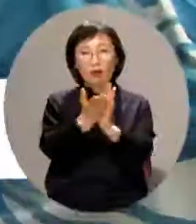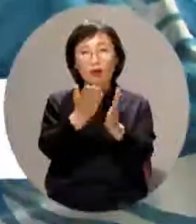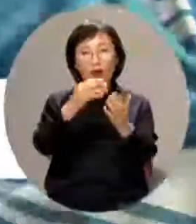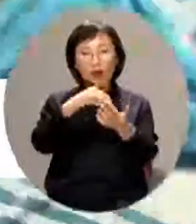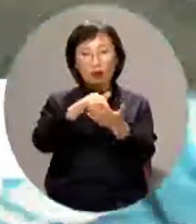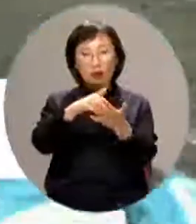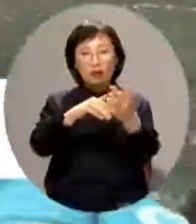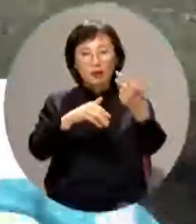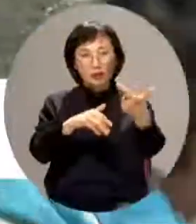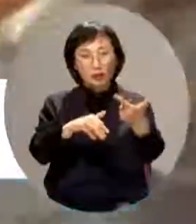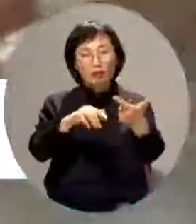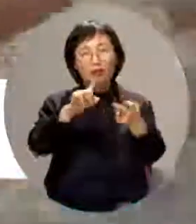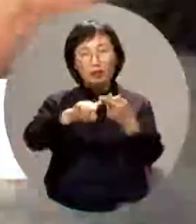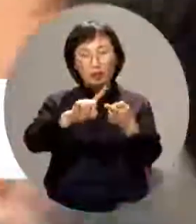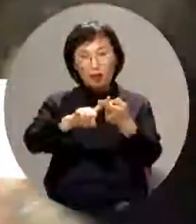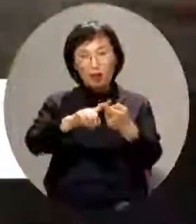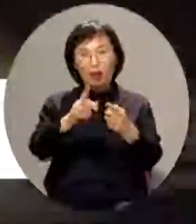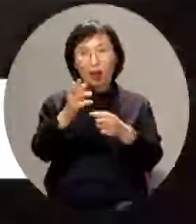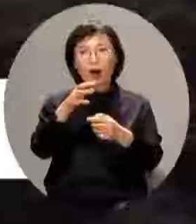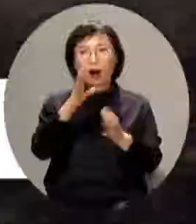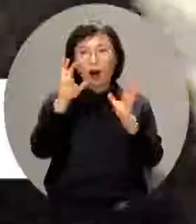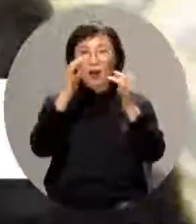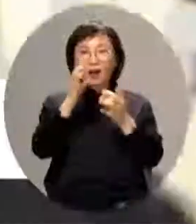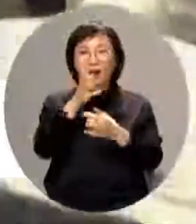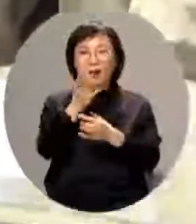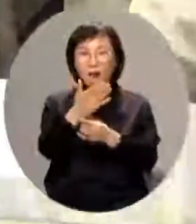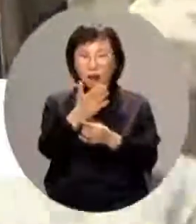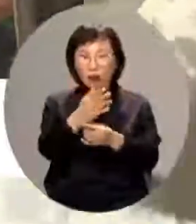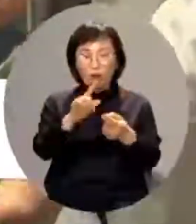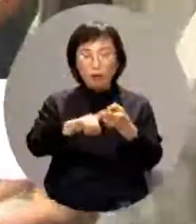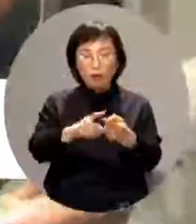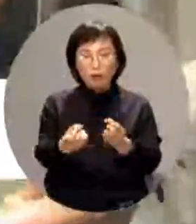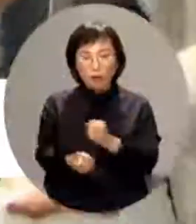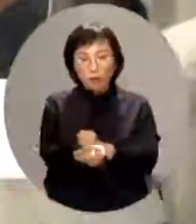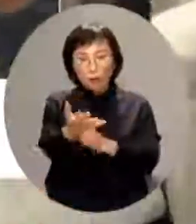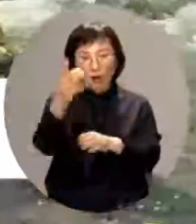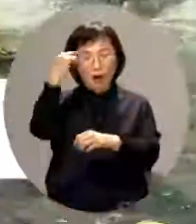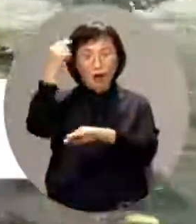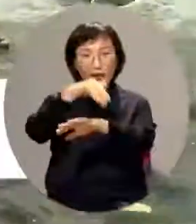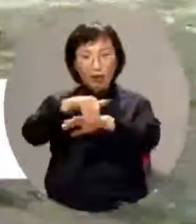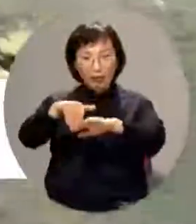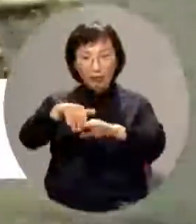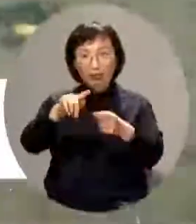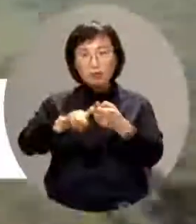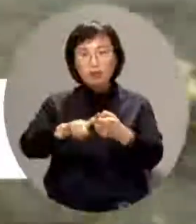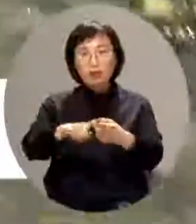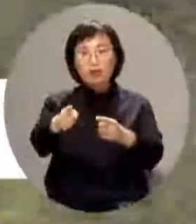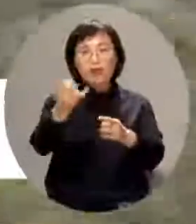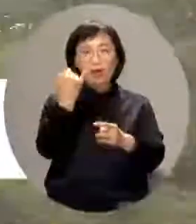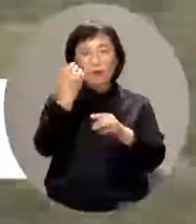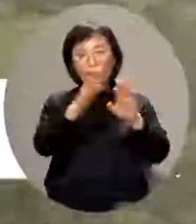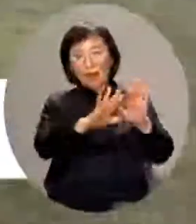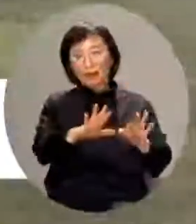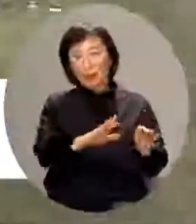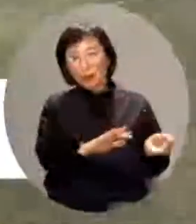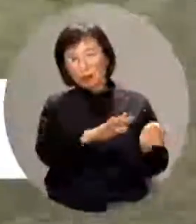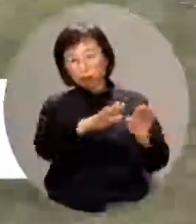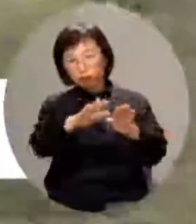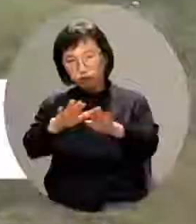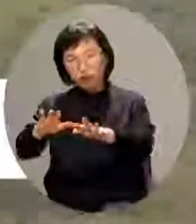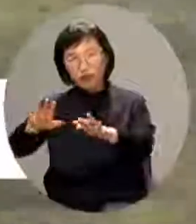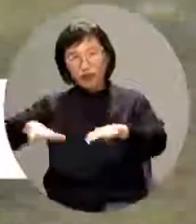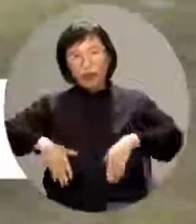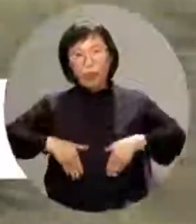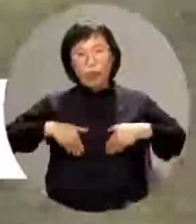247 만 마리의 어린 물고기도 방류 하기로 했습니다 참견은 가을에 바다로 내려가 다음에 봄에 산란을 하면